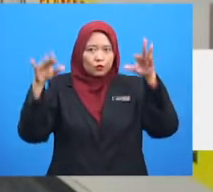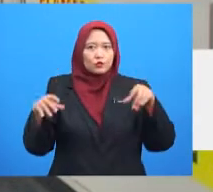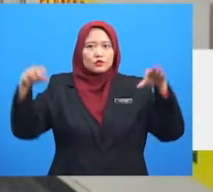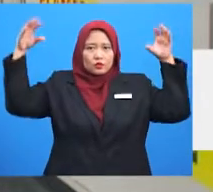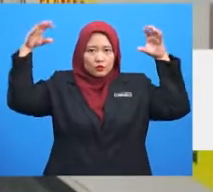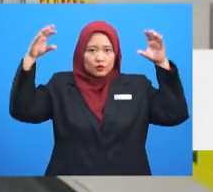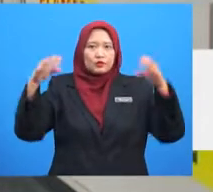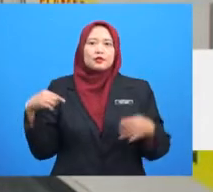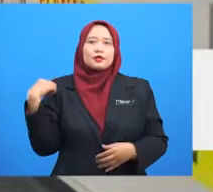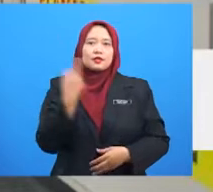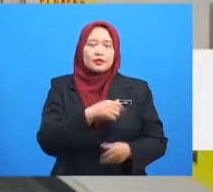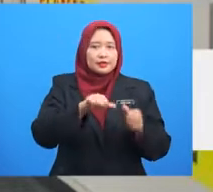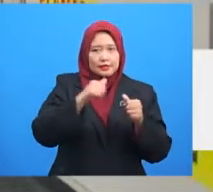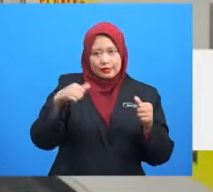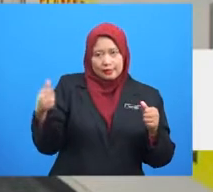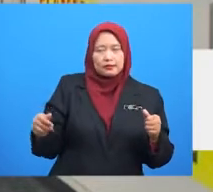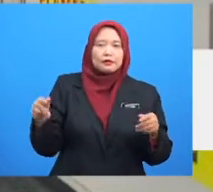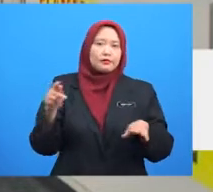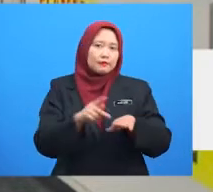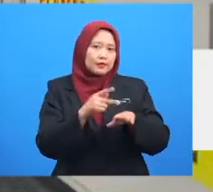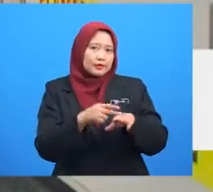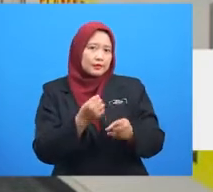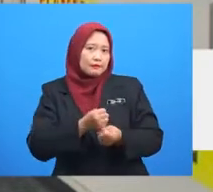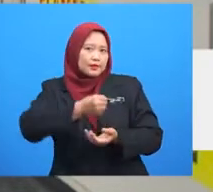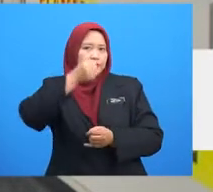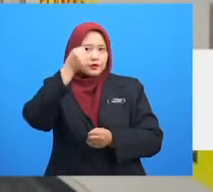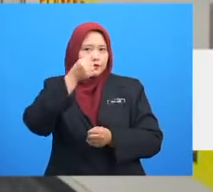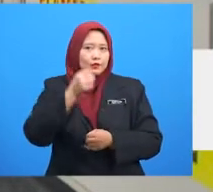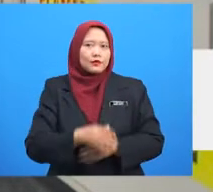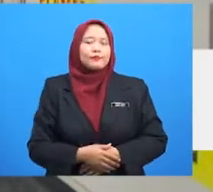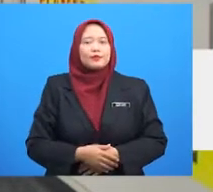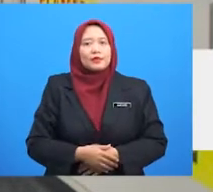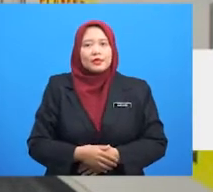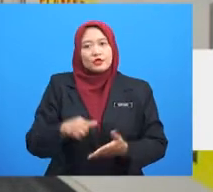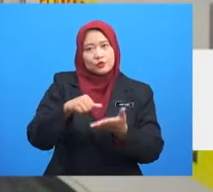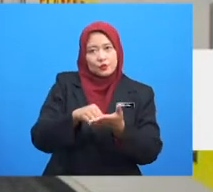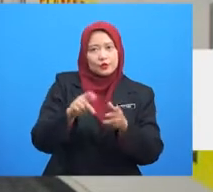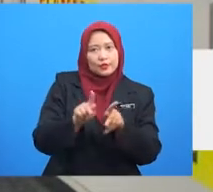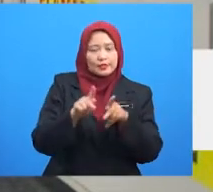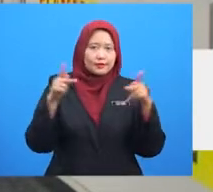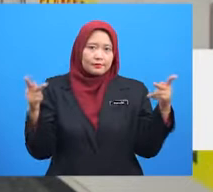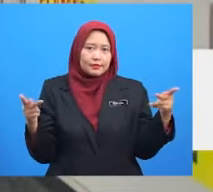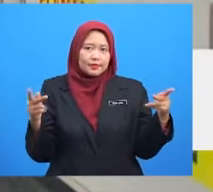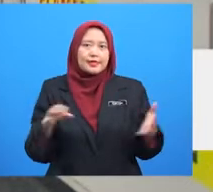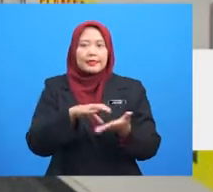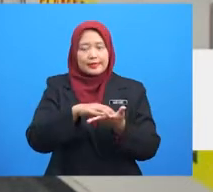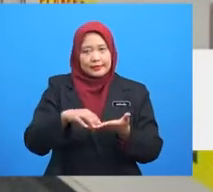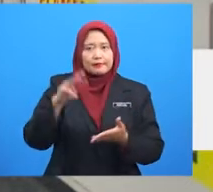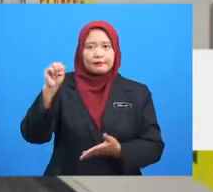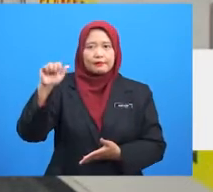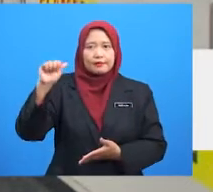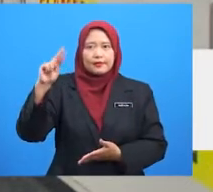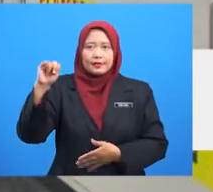kita elak pakai payung. Surat khabar,